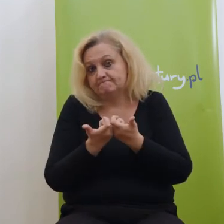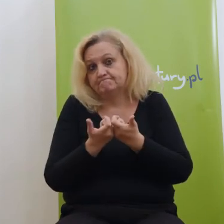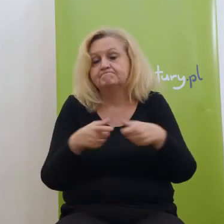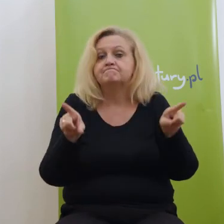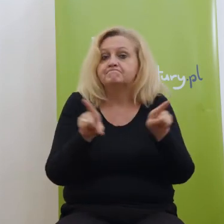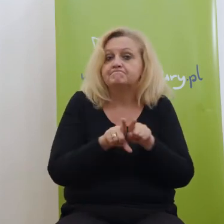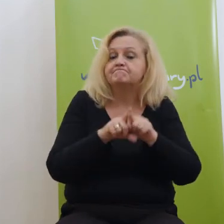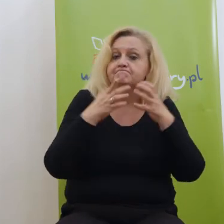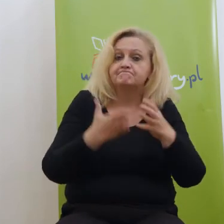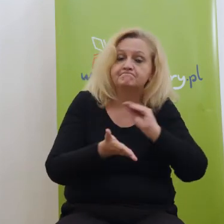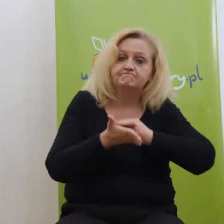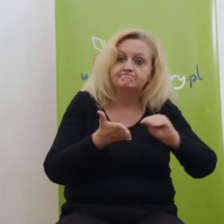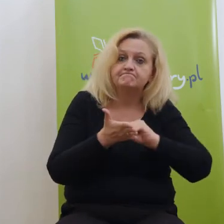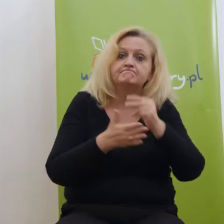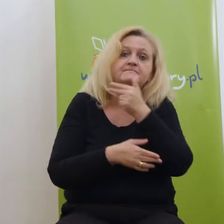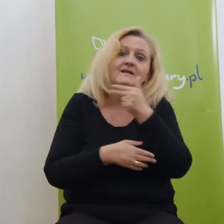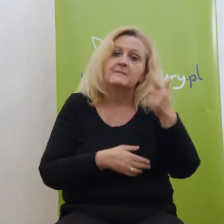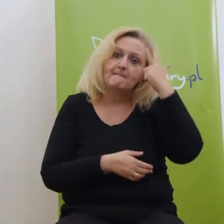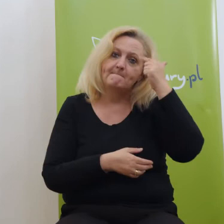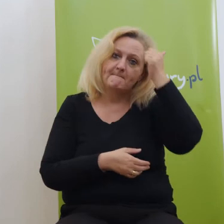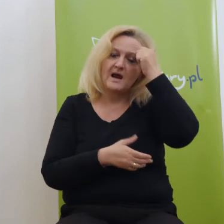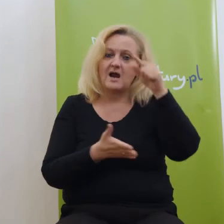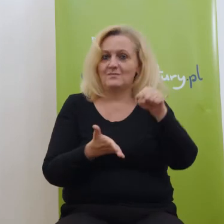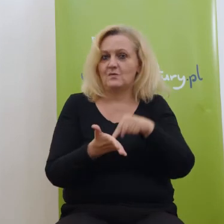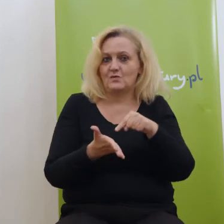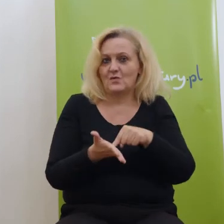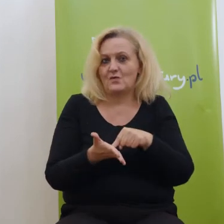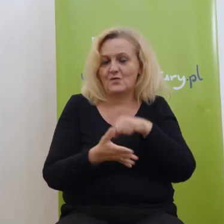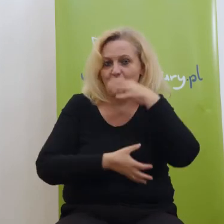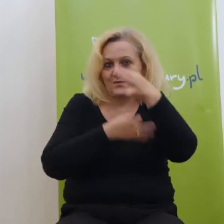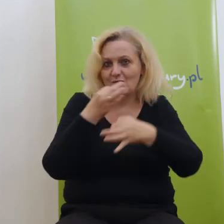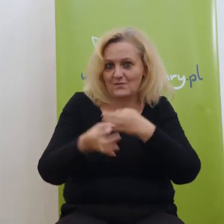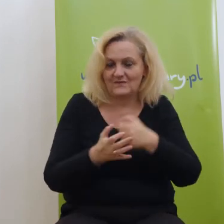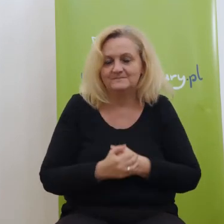Też chciałam o tym napisać i to też w kontekście pamięci, o której tutaj mówiłam